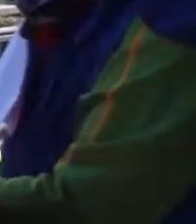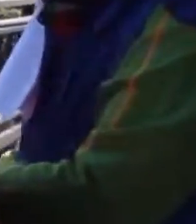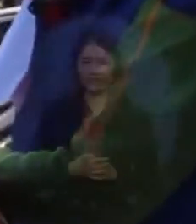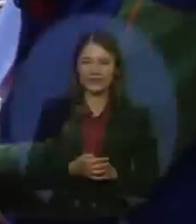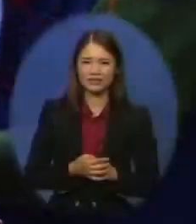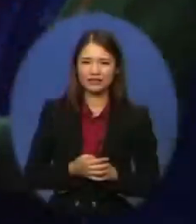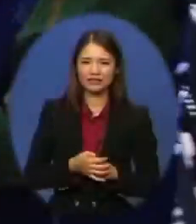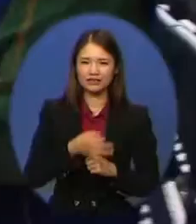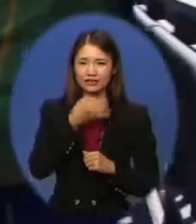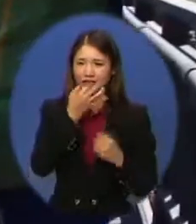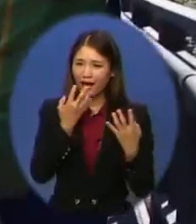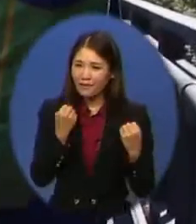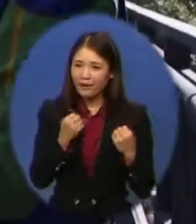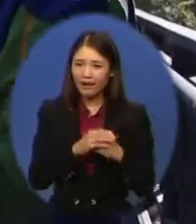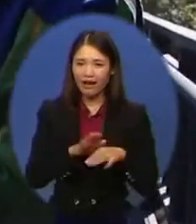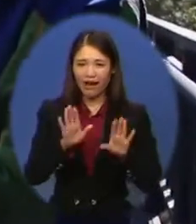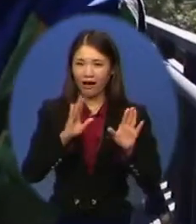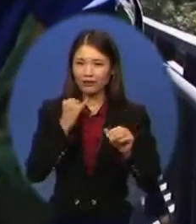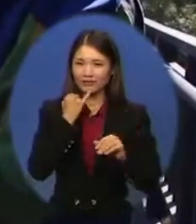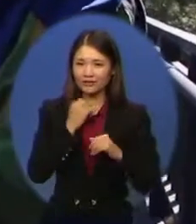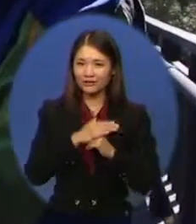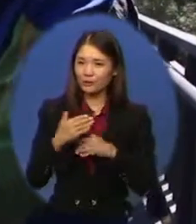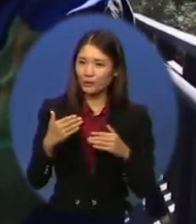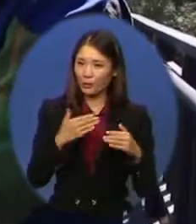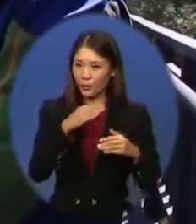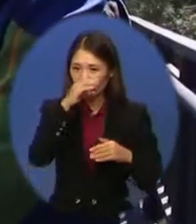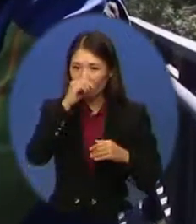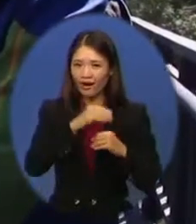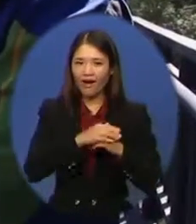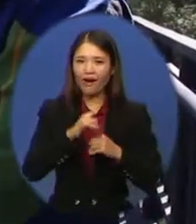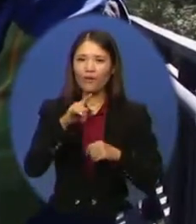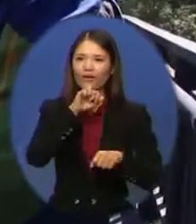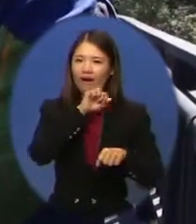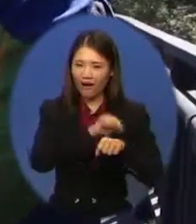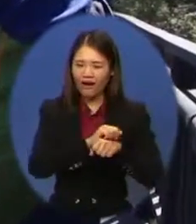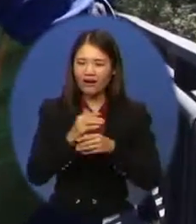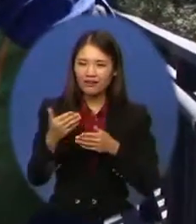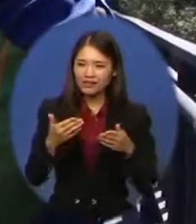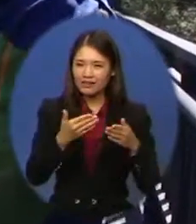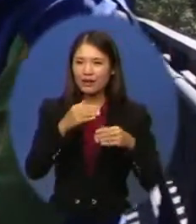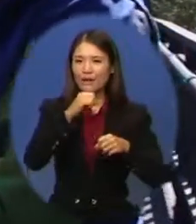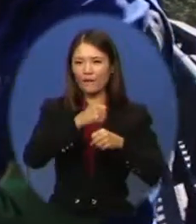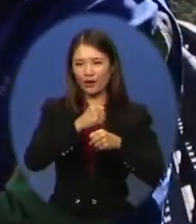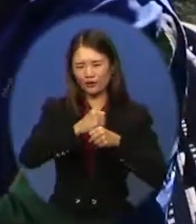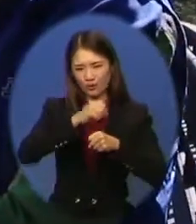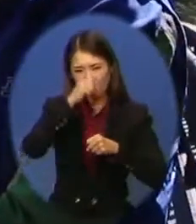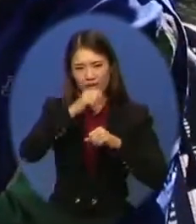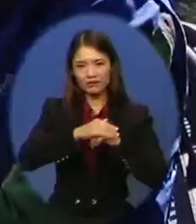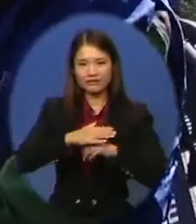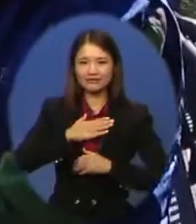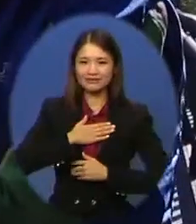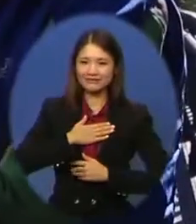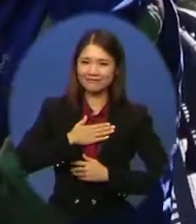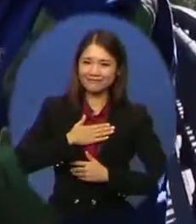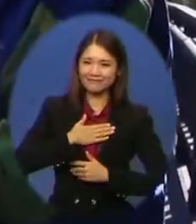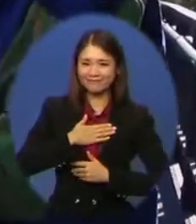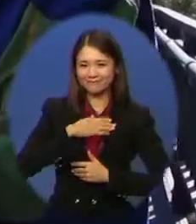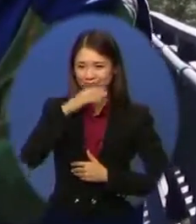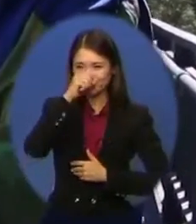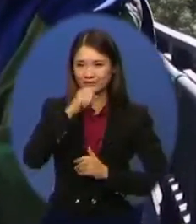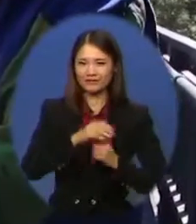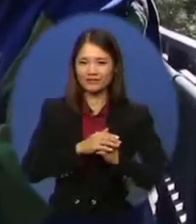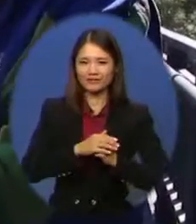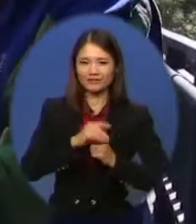많이 힘드셨어요? 아니요, 길 좋던데요. 아니 진짜 잘 해놨네 여기. 아, 또 진짜 좋네요. 기분이 어떠세요? 좋아요, 아주, 좋죠.